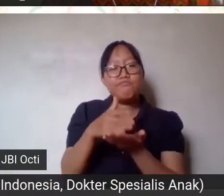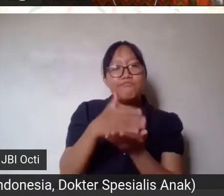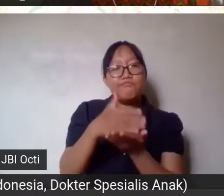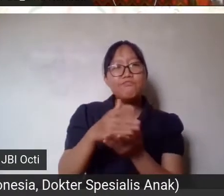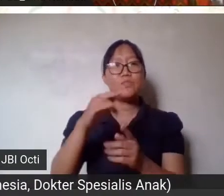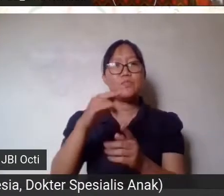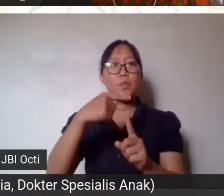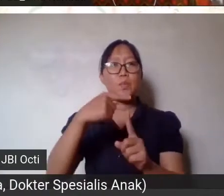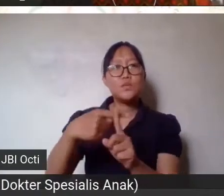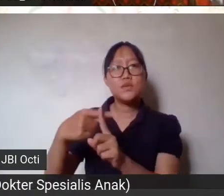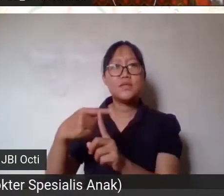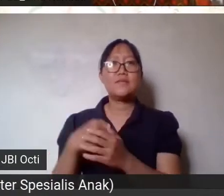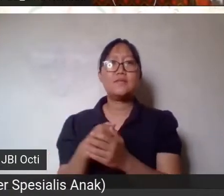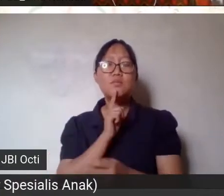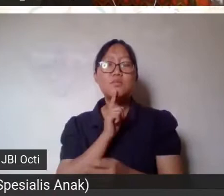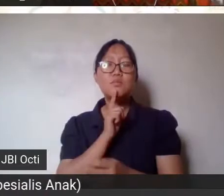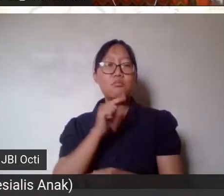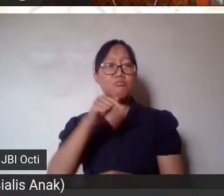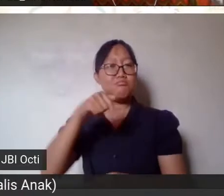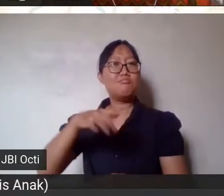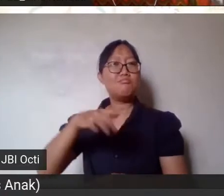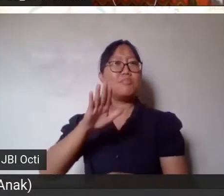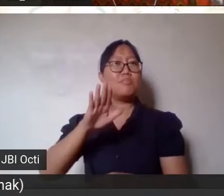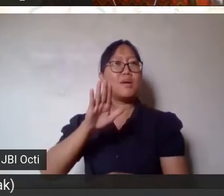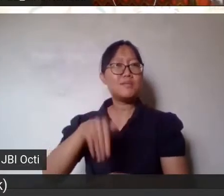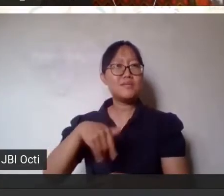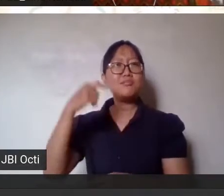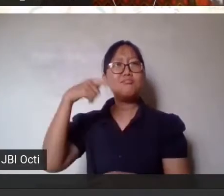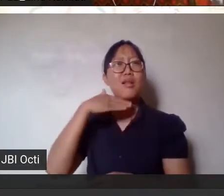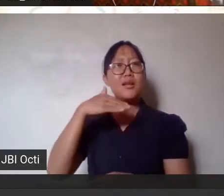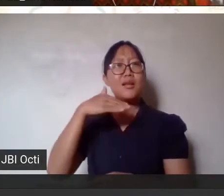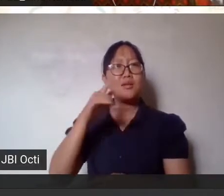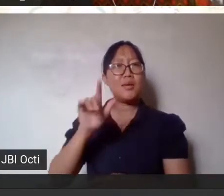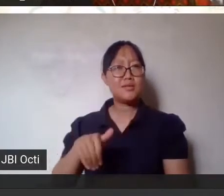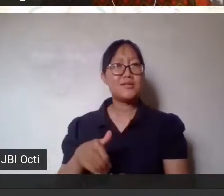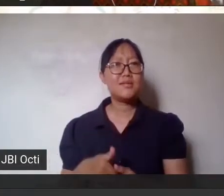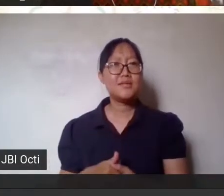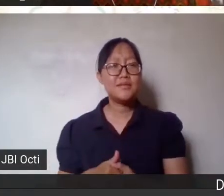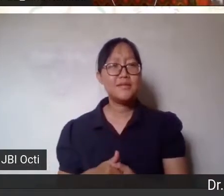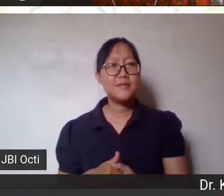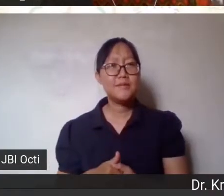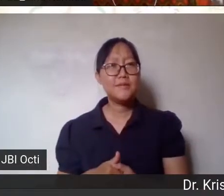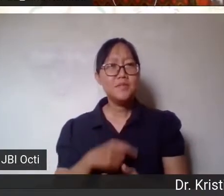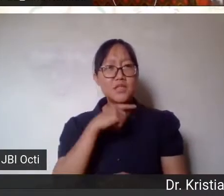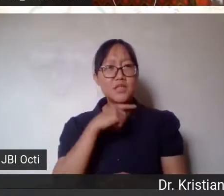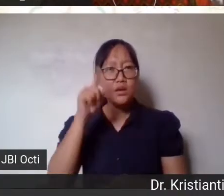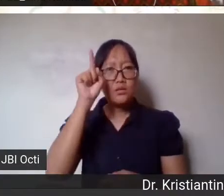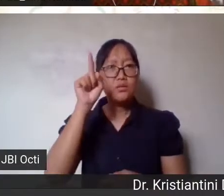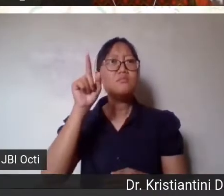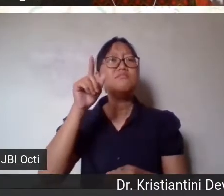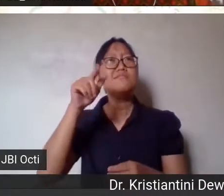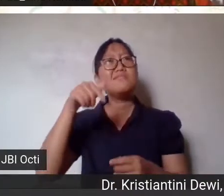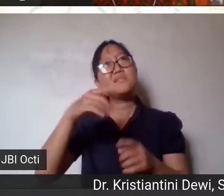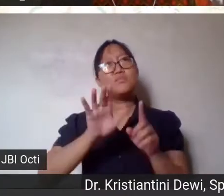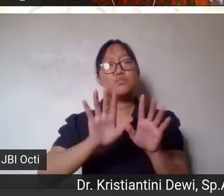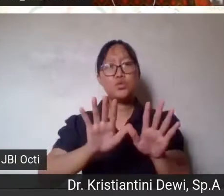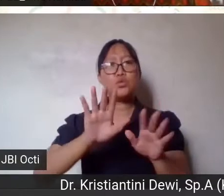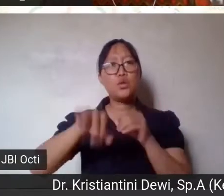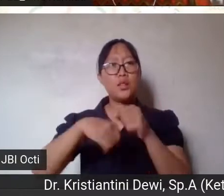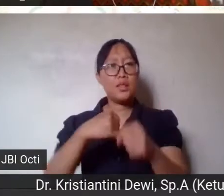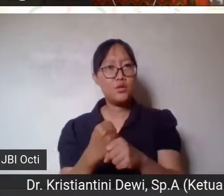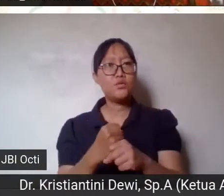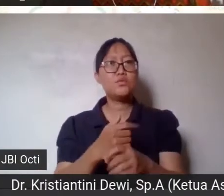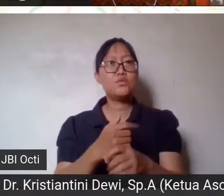insyaallah, selama mungkin, lebih dari 10 tahun ini memang bersama-sama Dokter Purboyo dan tim kami,